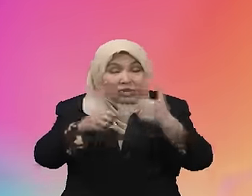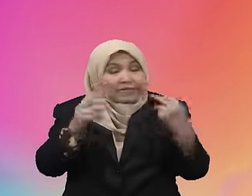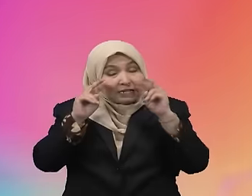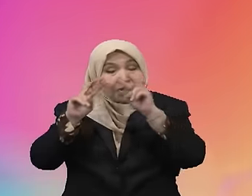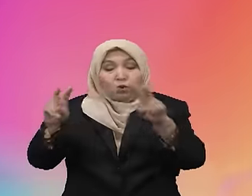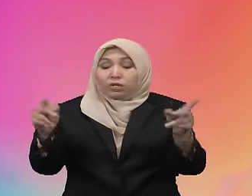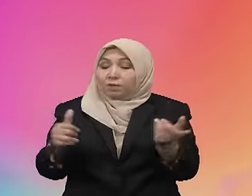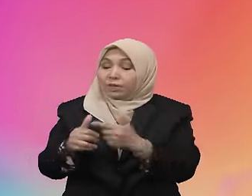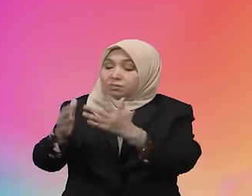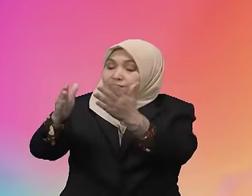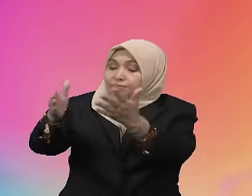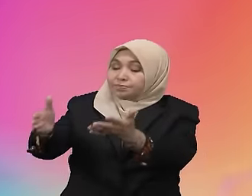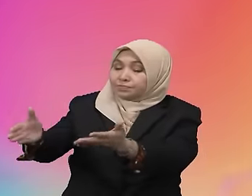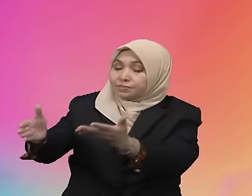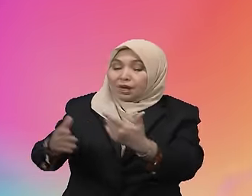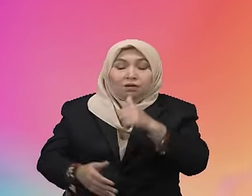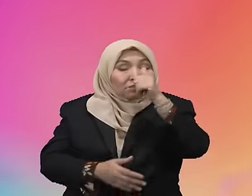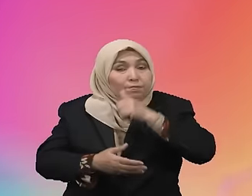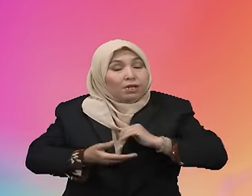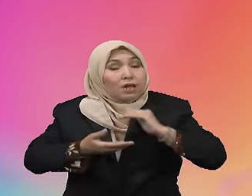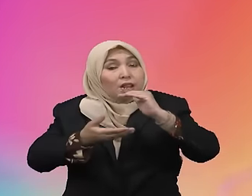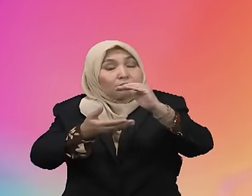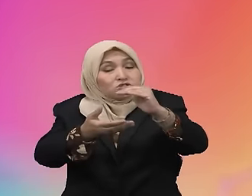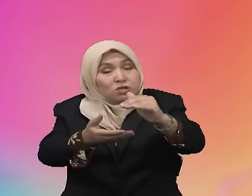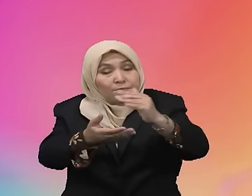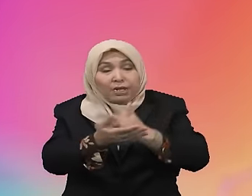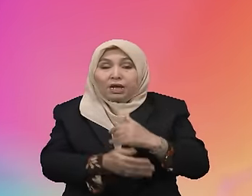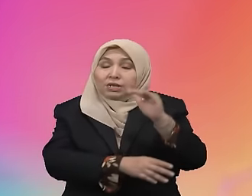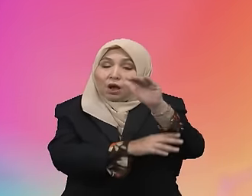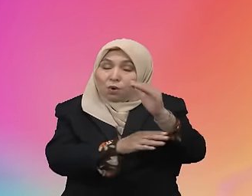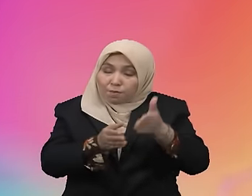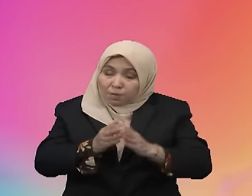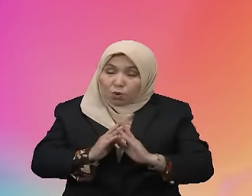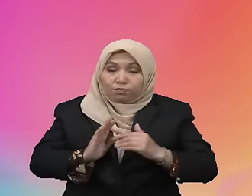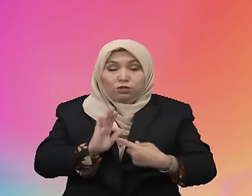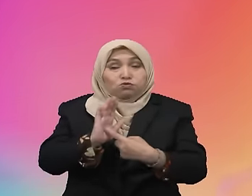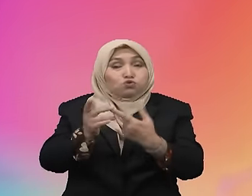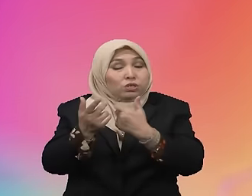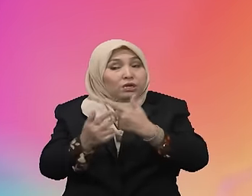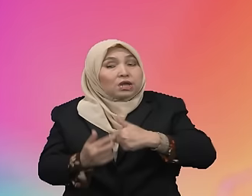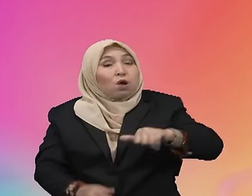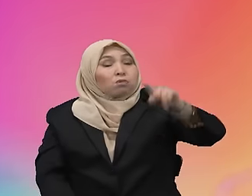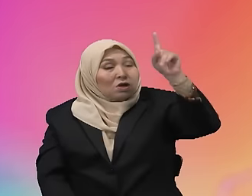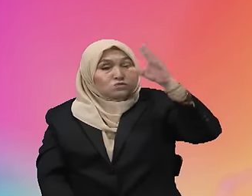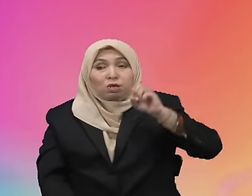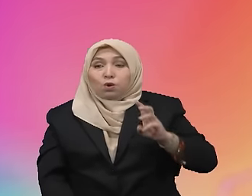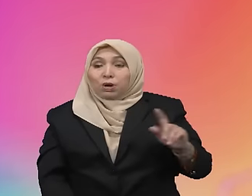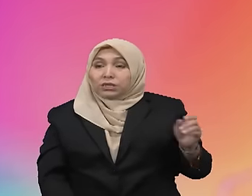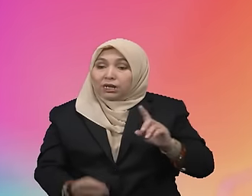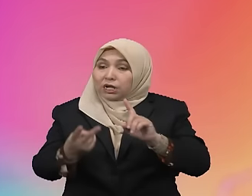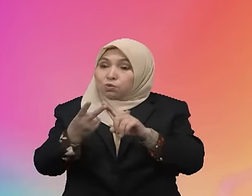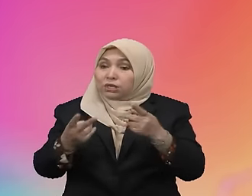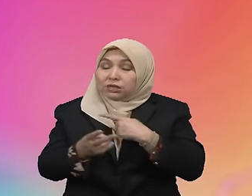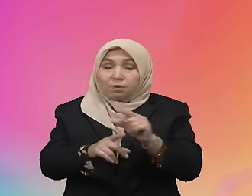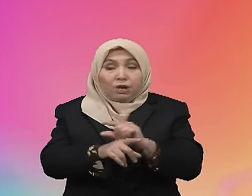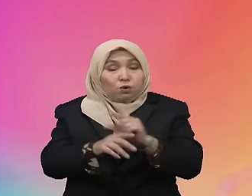Yang pertama, sabar dalam sampaikan dakwah dan memohon petunjuk daripada Allah Subhanahu Wa Taala. Yang kedua, kita